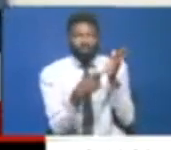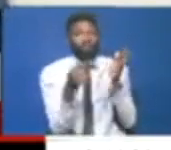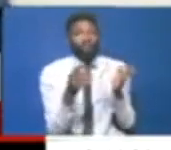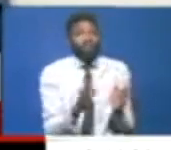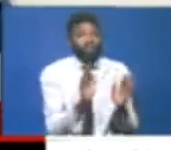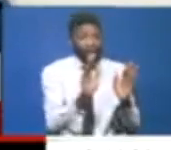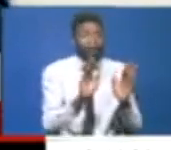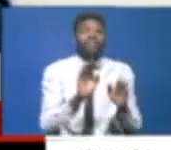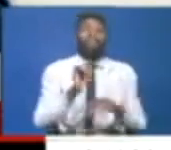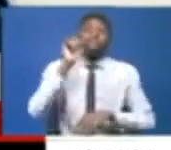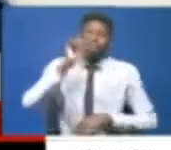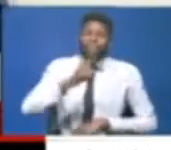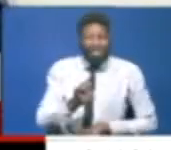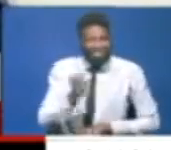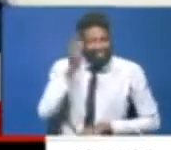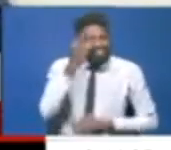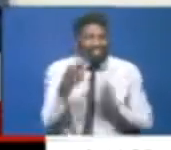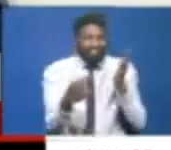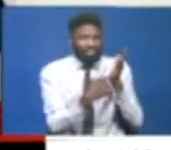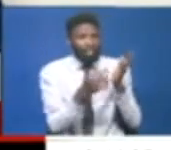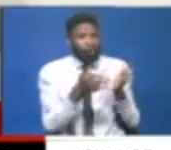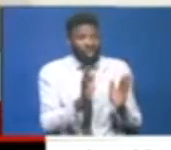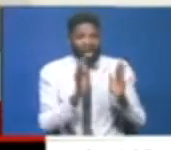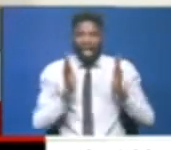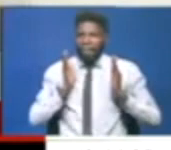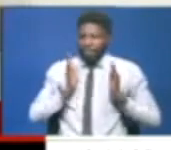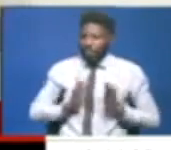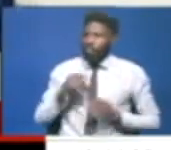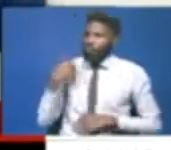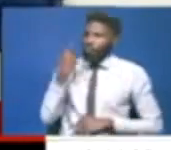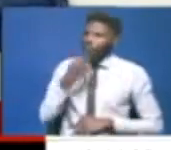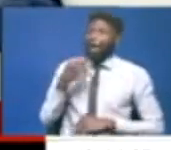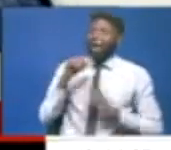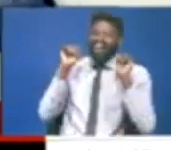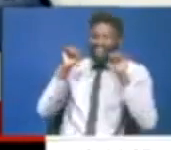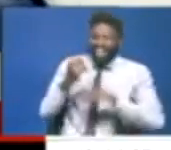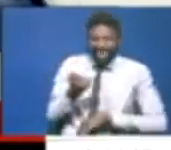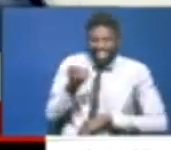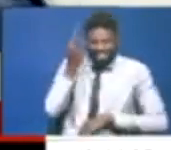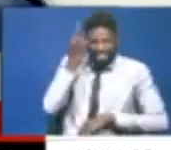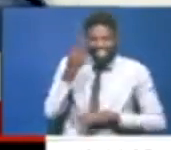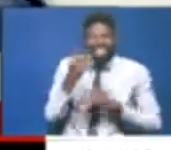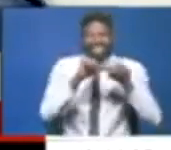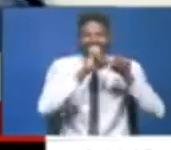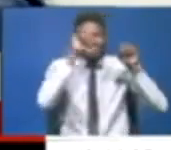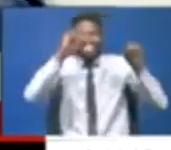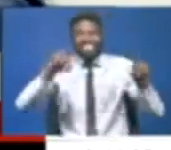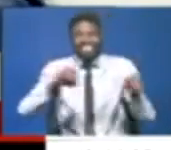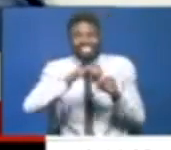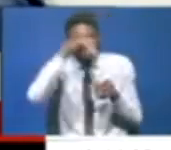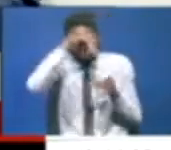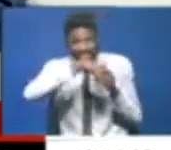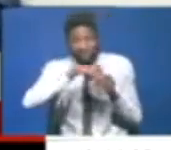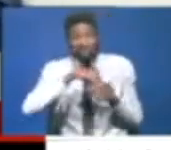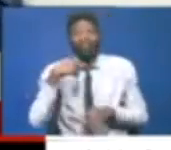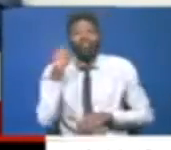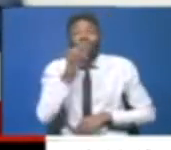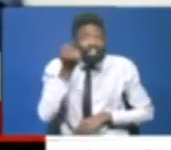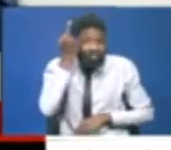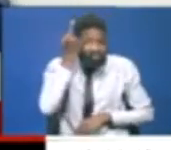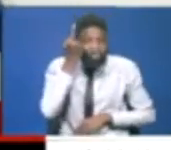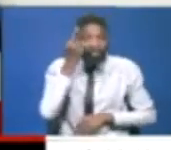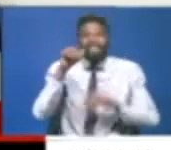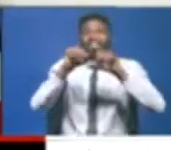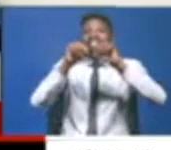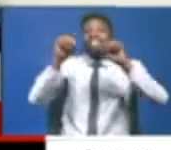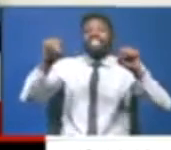wa elektroniki yule ambaye ana uwezo wa kujua kilicho katika mitambo ni yule ambaye anaitwa system administrator. Na yeye ana